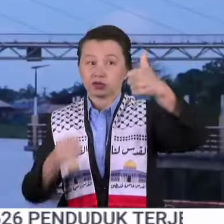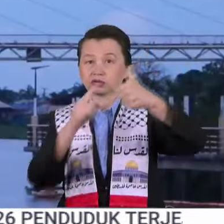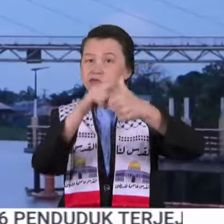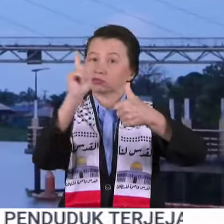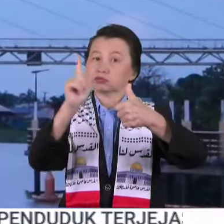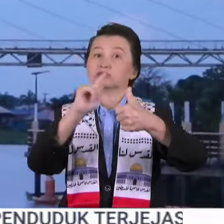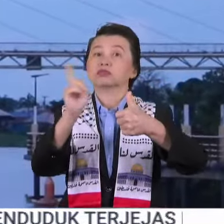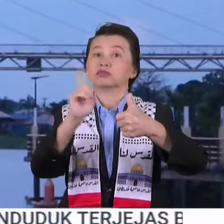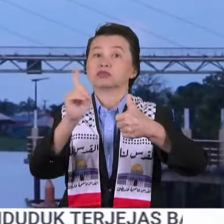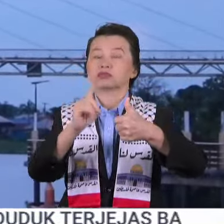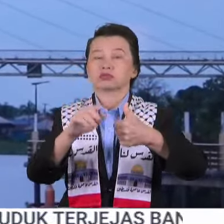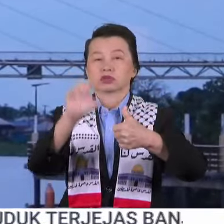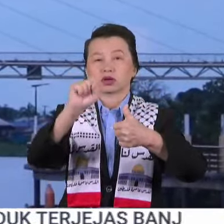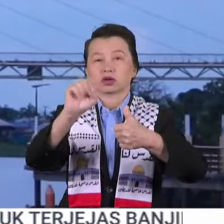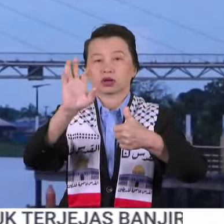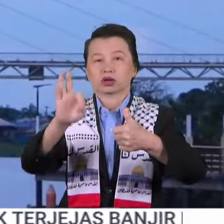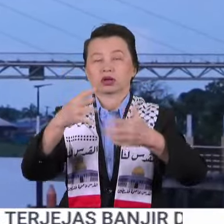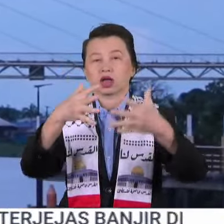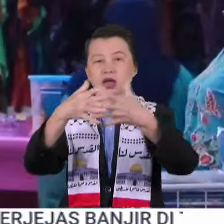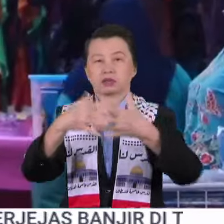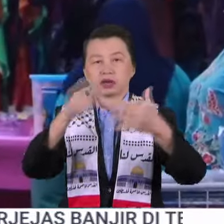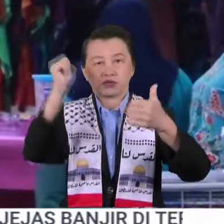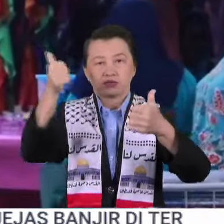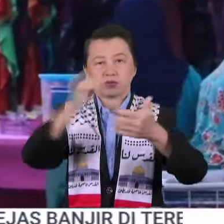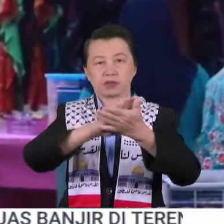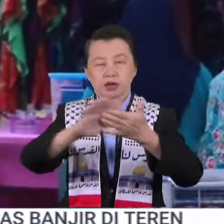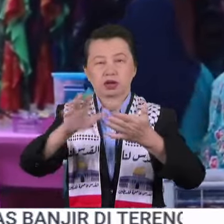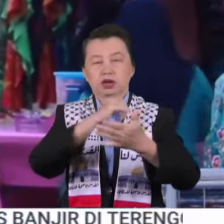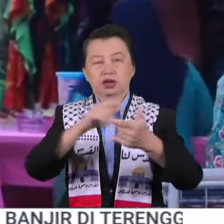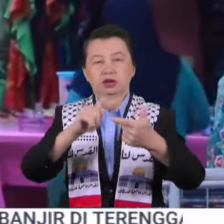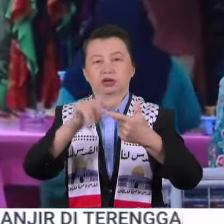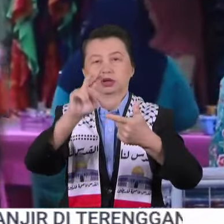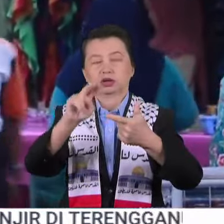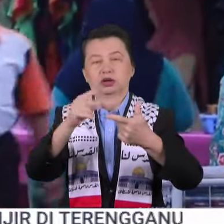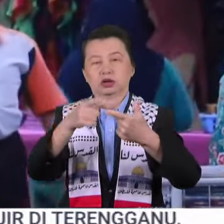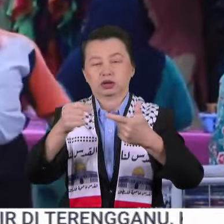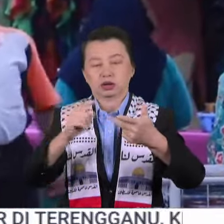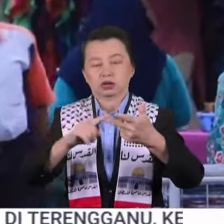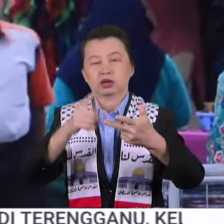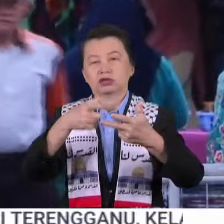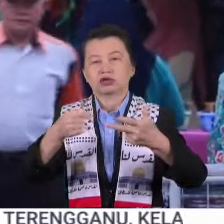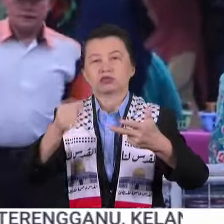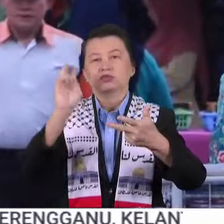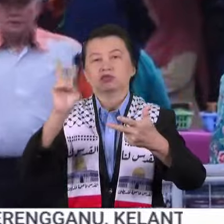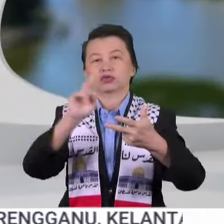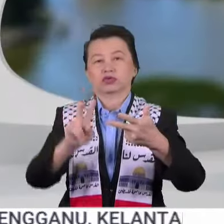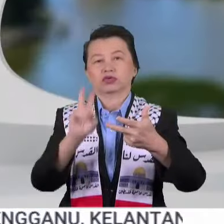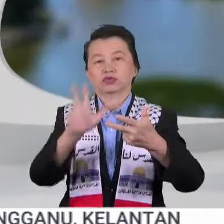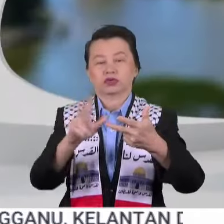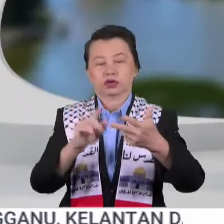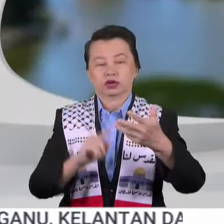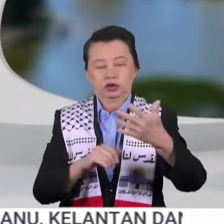itu termasuk San Francisco di Amerika Syarikat selain Nagoya dan Kobe di Jepun.